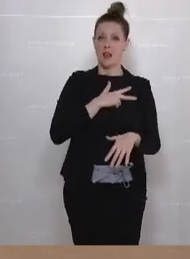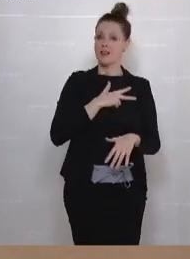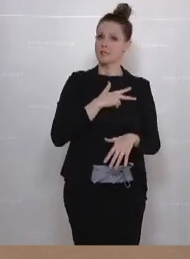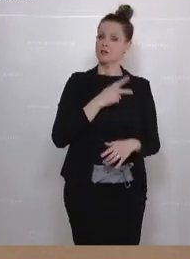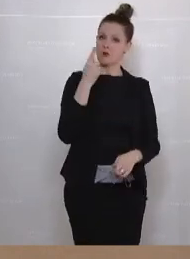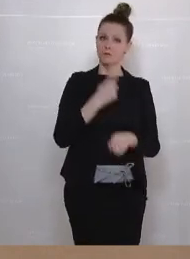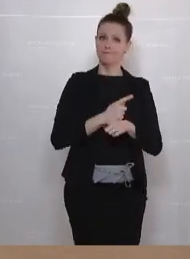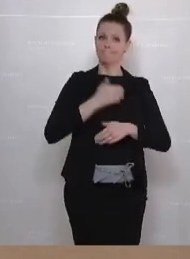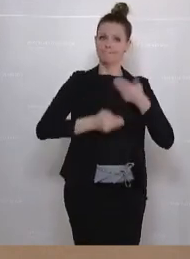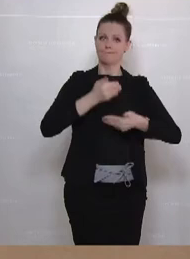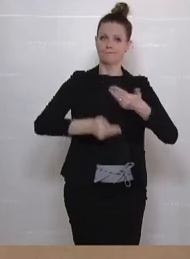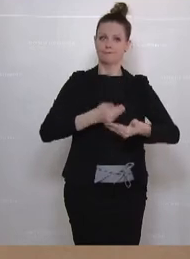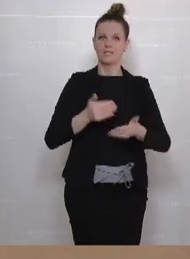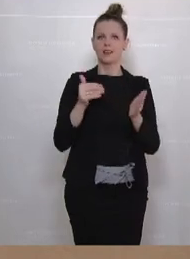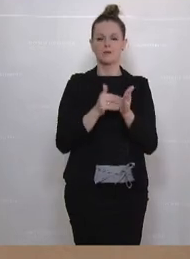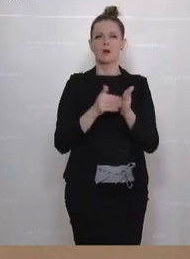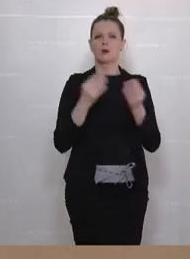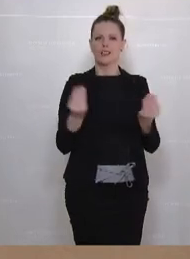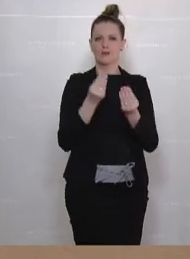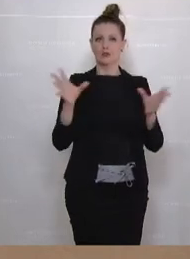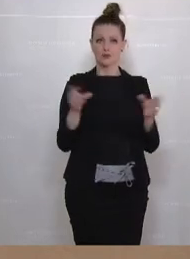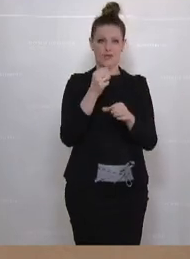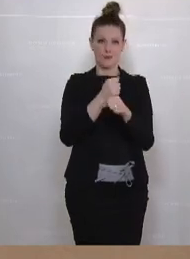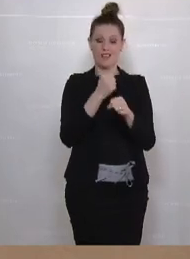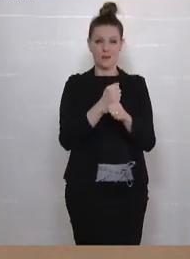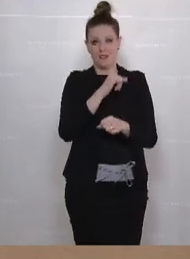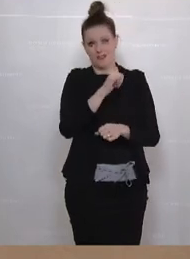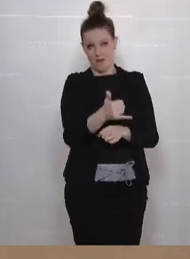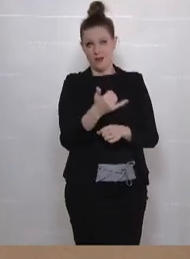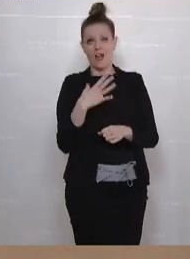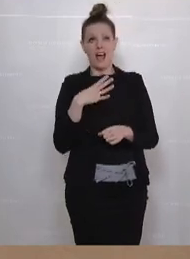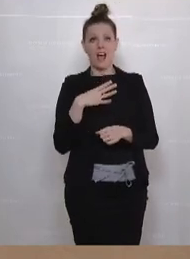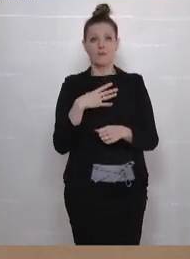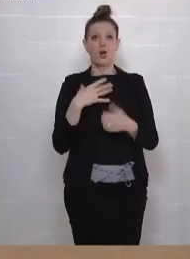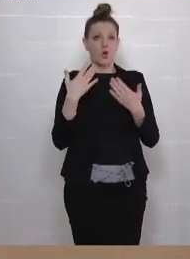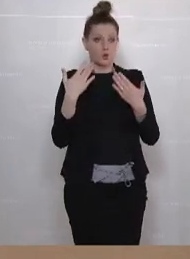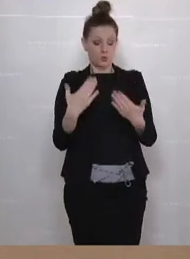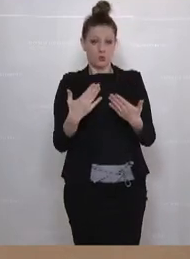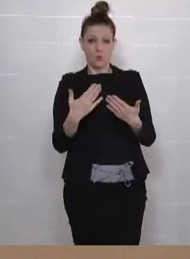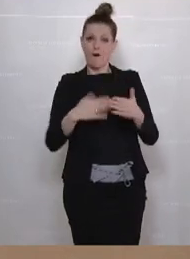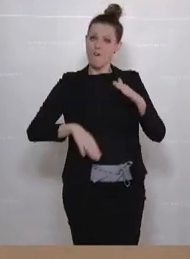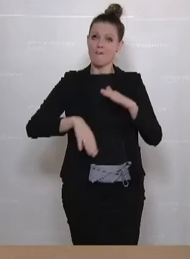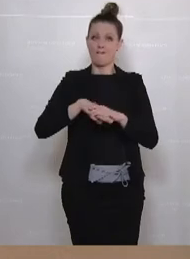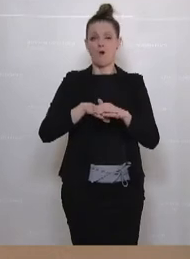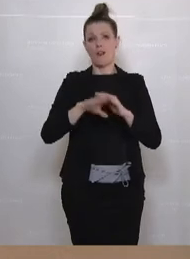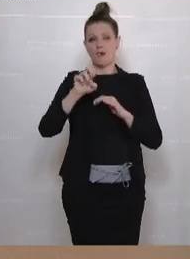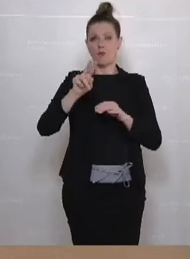vorgehen. Ja, es braucht eine Art der Zusammenarbeit mit Ihnen, aber sicher nicht aus unserer Warte ein Vollbeitritt zur Europäischen Union. Und